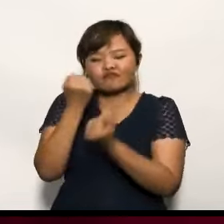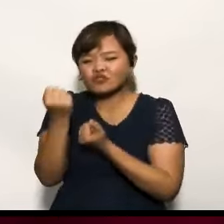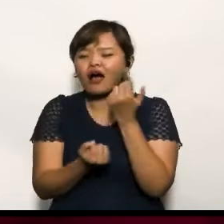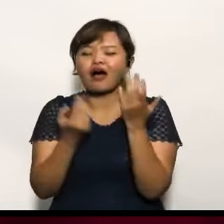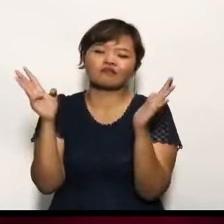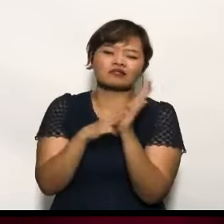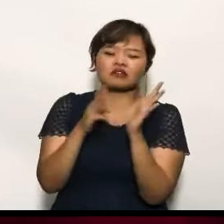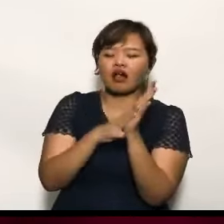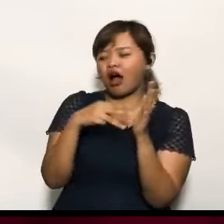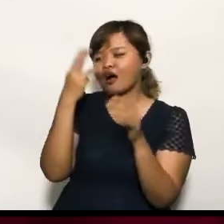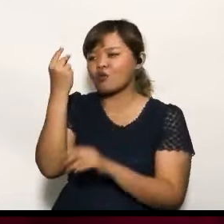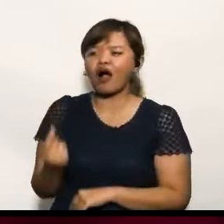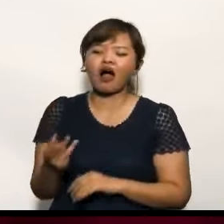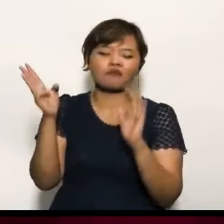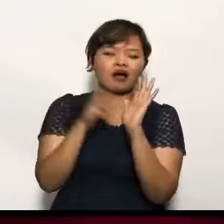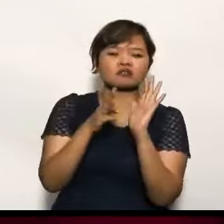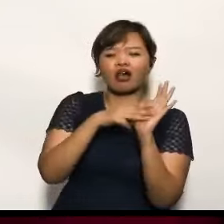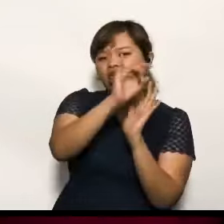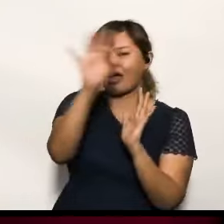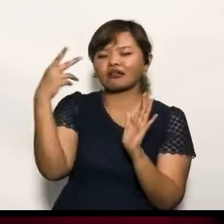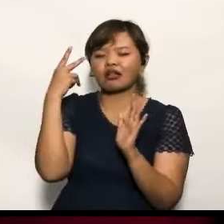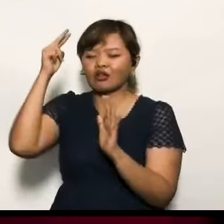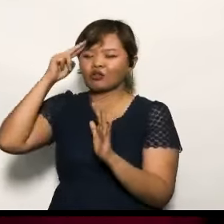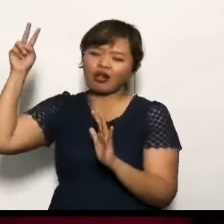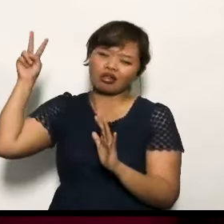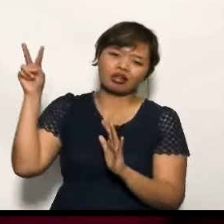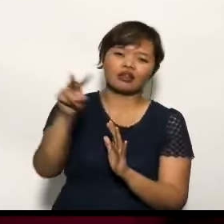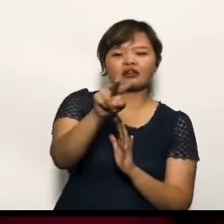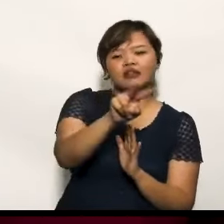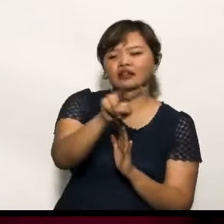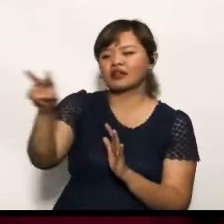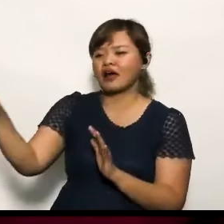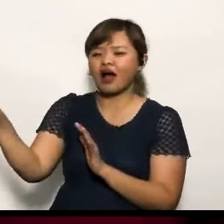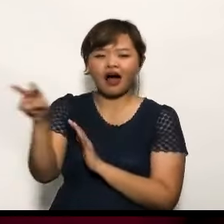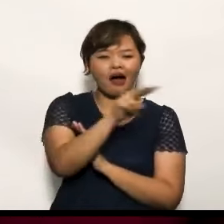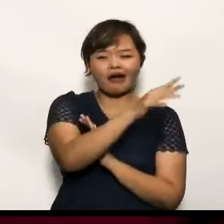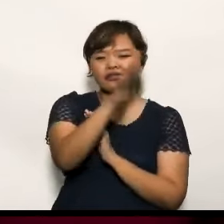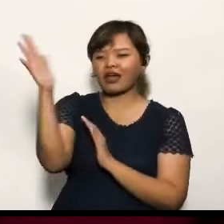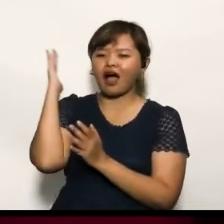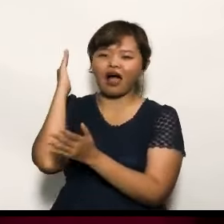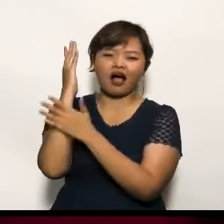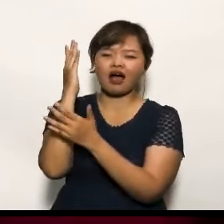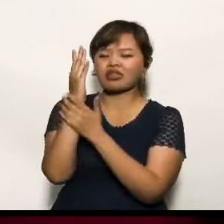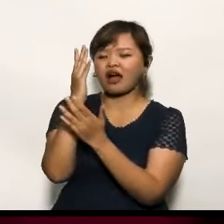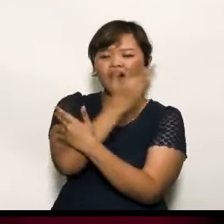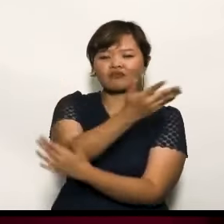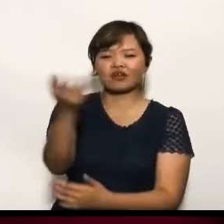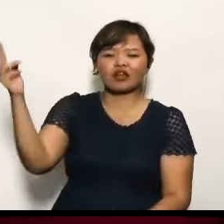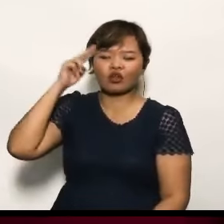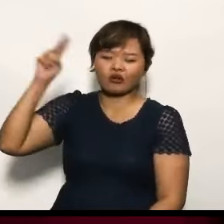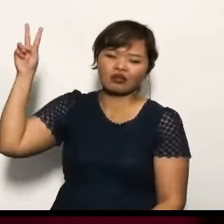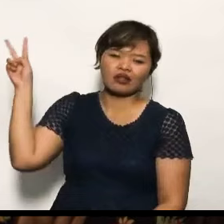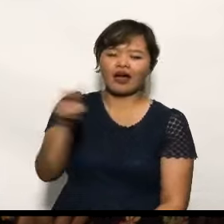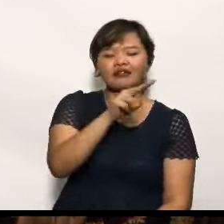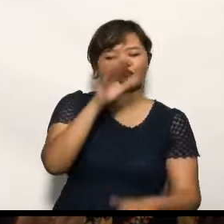Mungkin saat ini struggle dengan keuangan. Tuhan, Kau lihat setiap tangan-tangan mereka, Tuhan. But that very hand, tangan-tangan tersebutlah di mana kemuliaan Tuhan